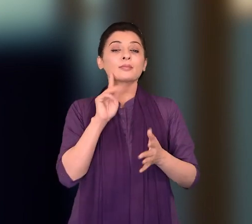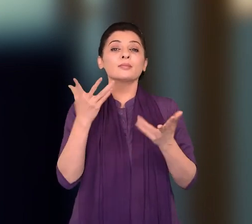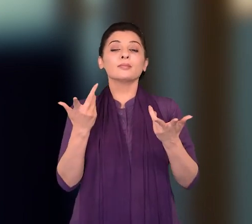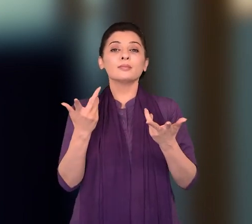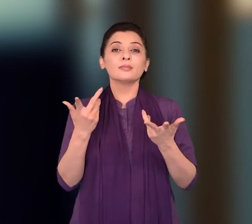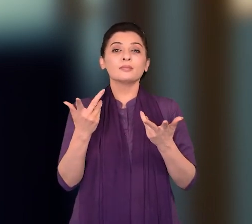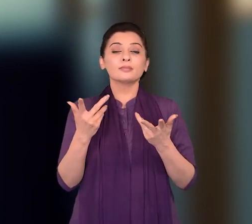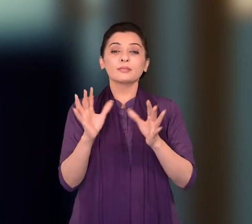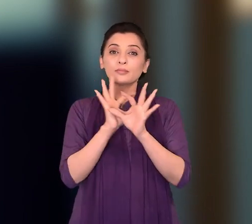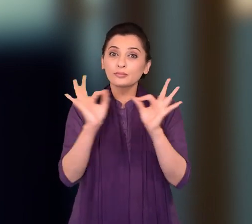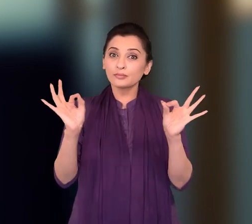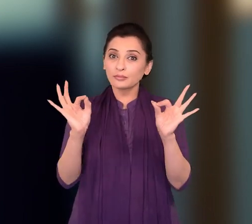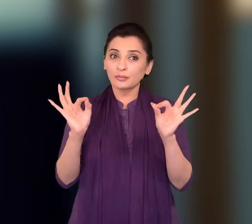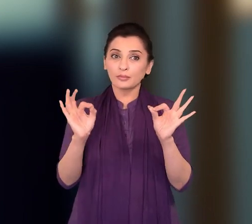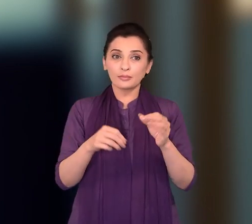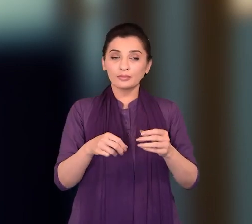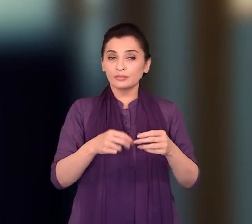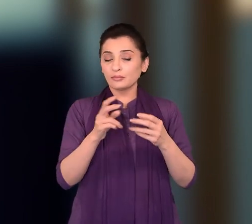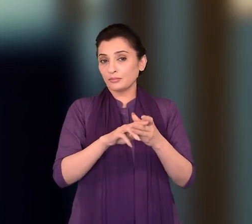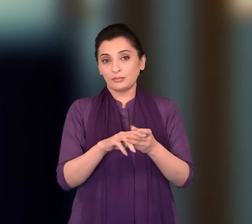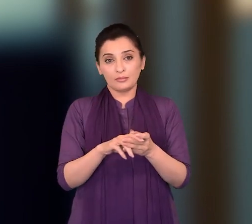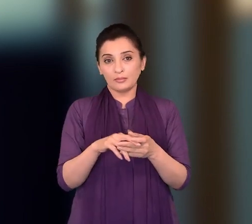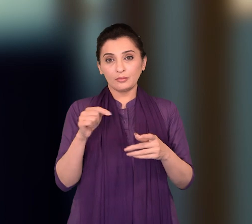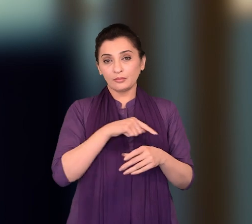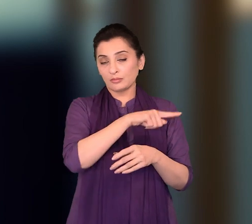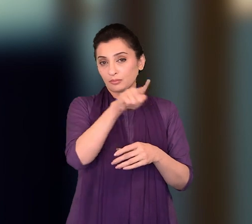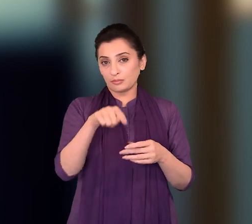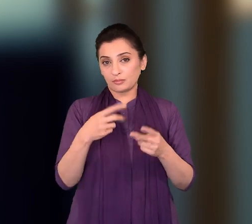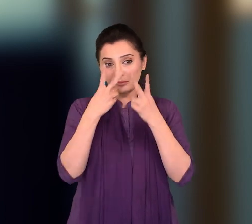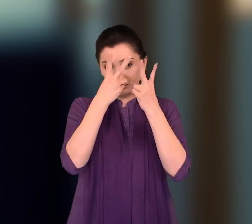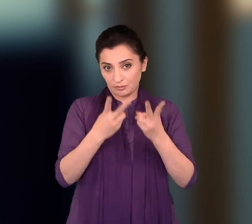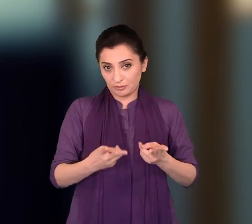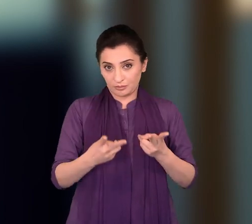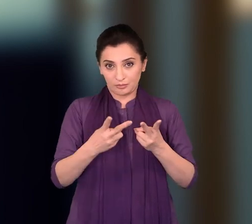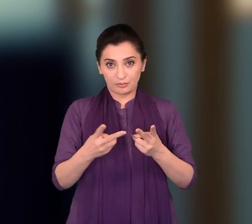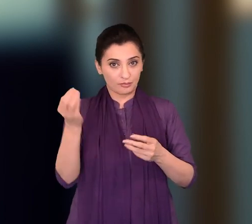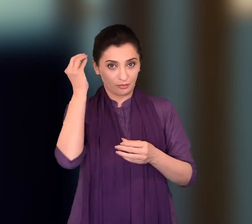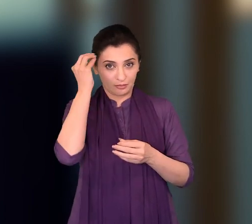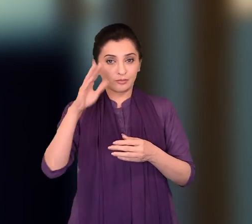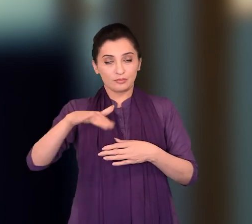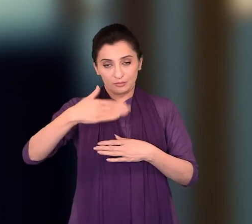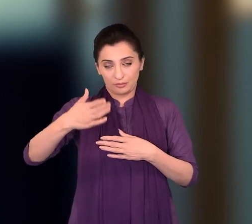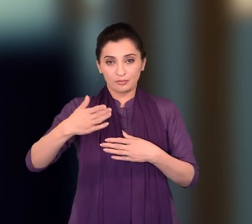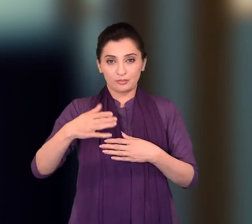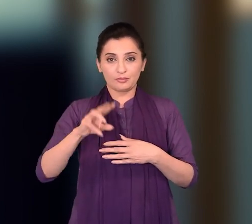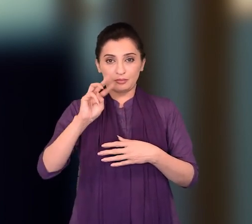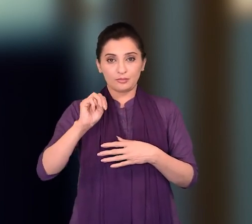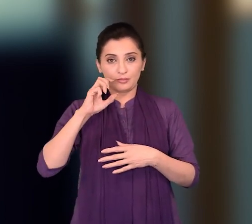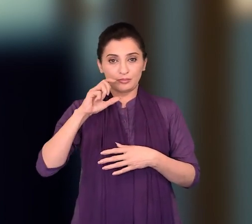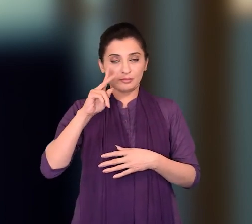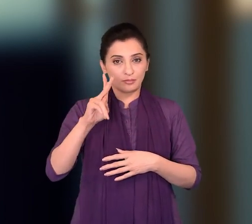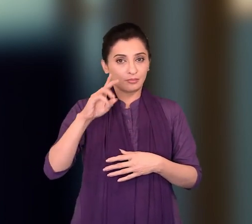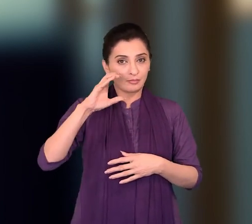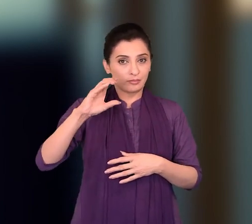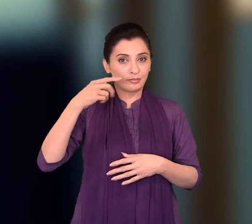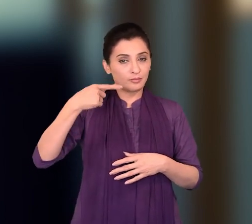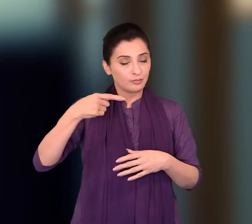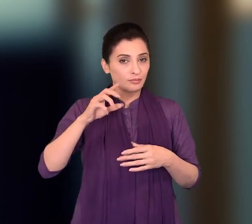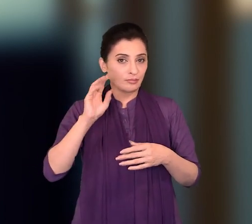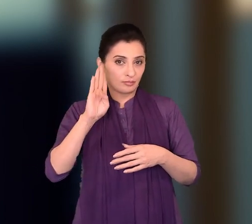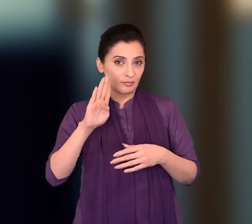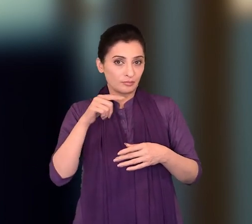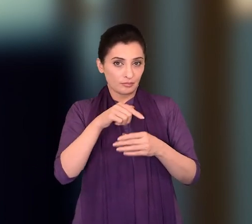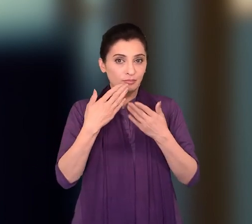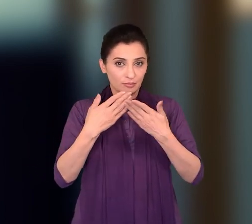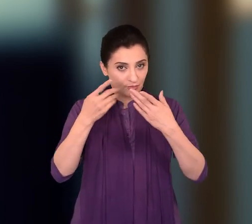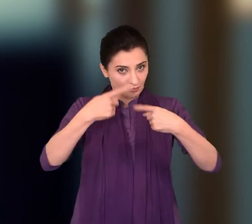میں ایک انسان کو ان ڈیپتھ نہ سمجھ سکوں. تو اس کے بعد پھر میں نے MRCGP کیا جو کہ ممبر آف دا رائل کالج آف جنرل